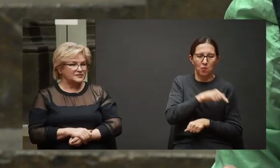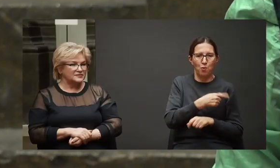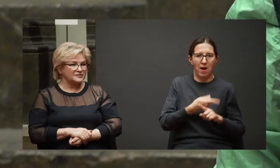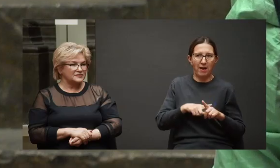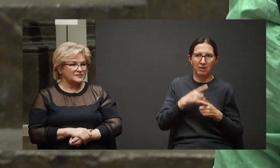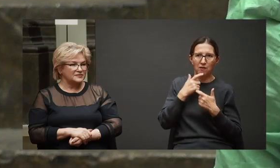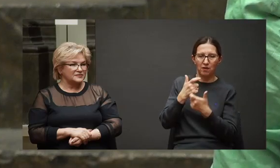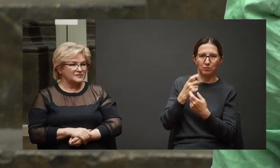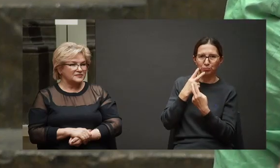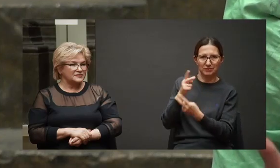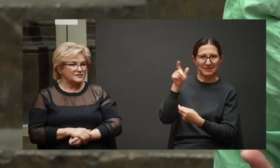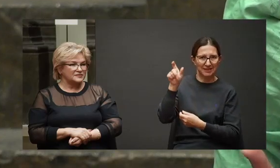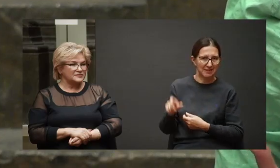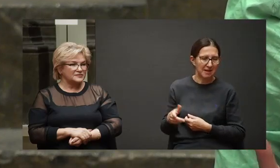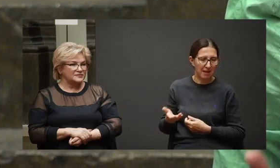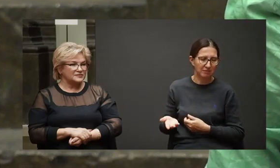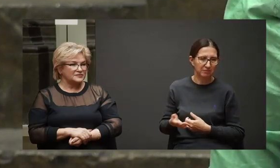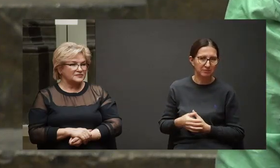то есть вот